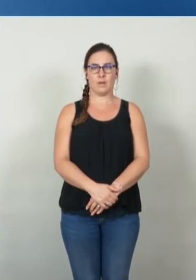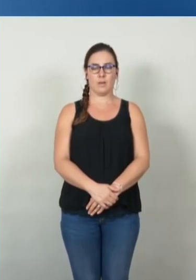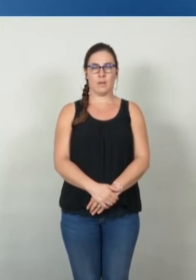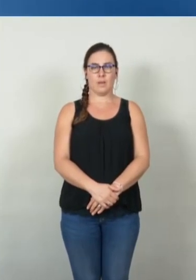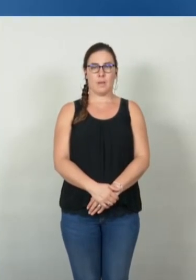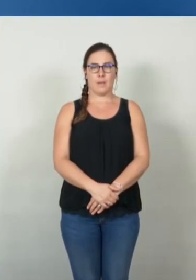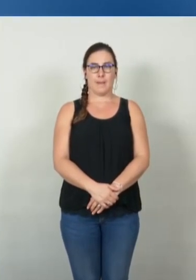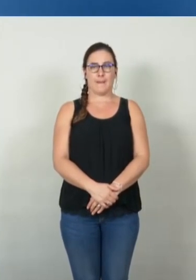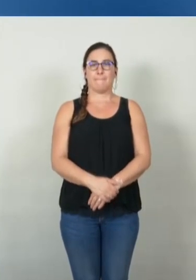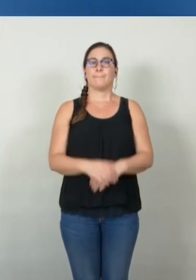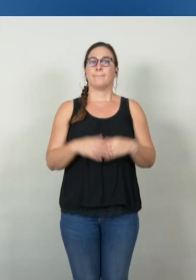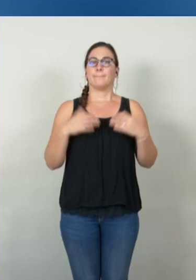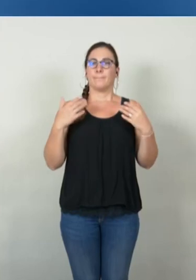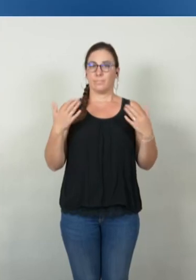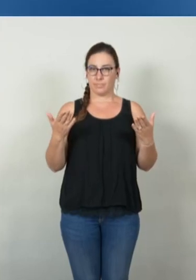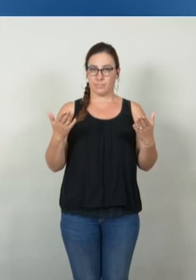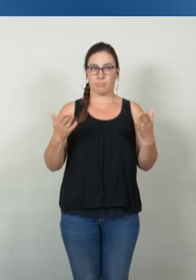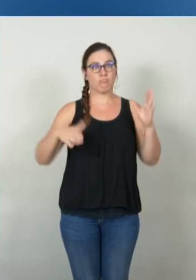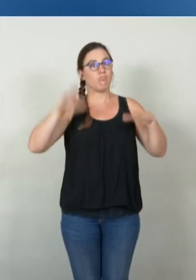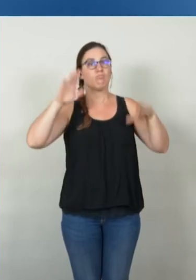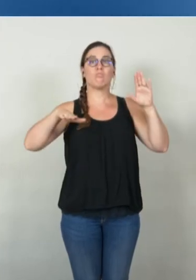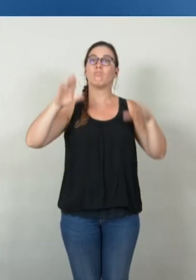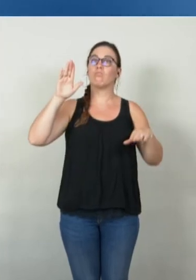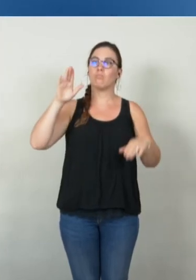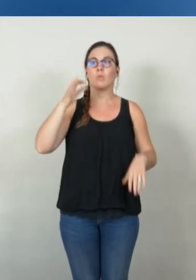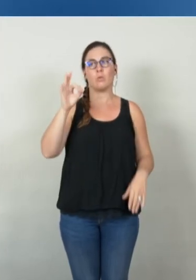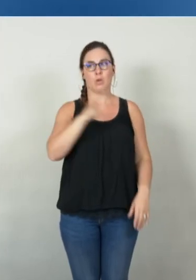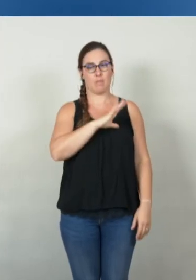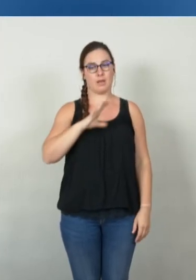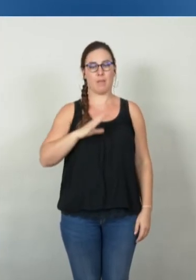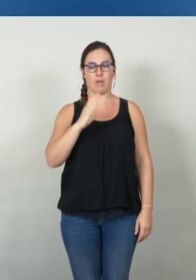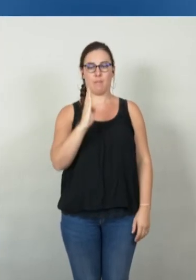alors y a-t-il des demandes de prise de parole oui madame Bauer